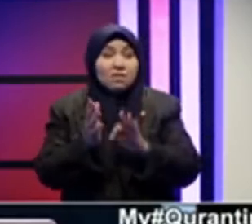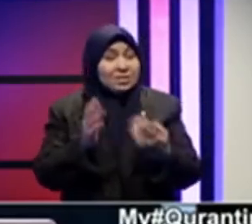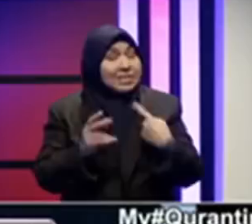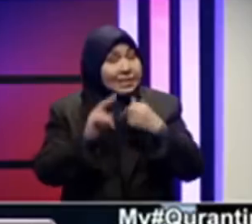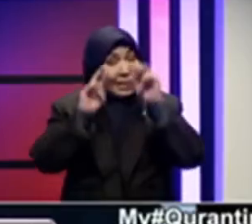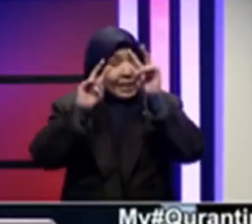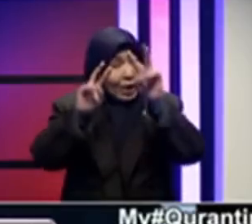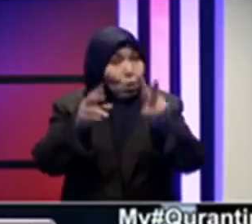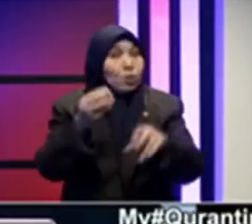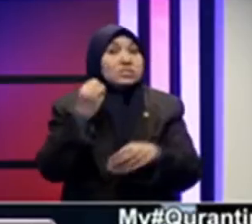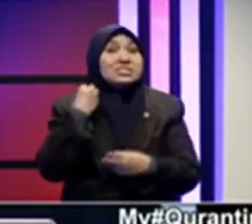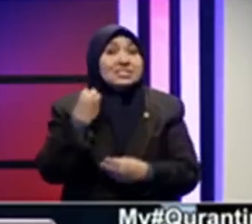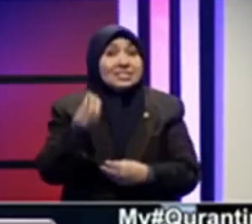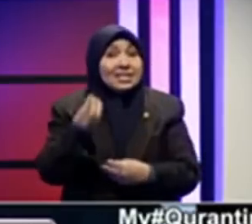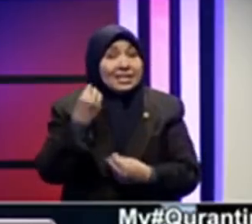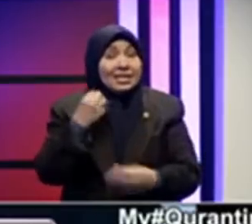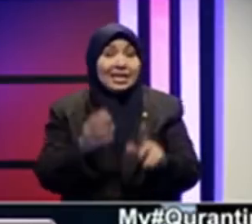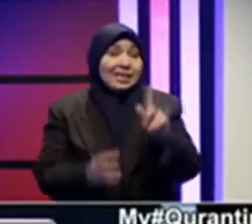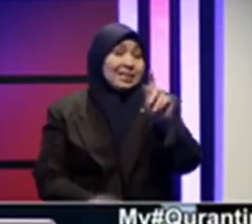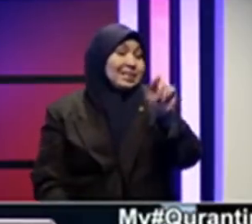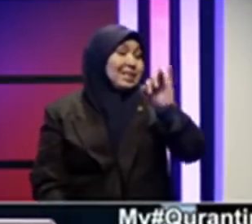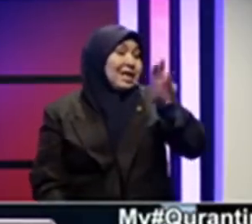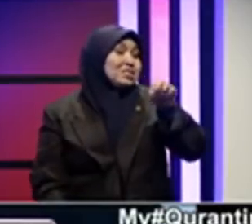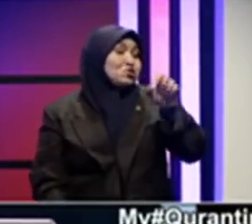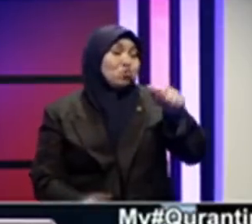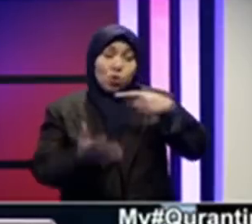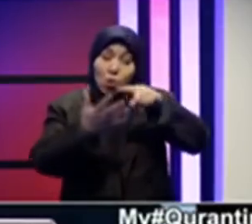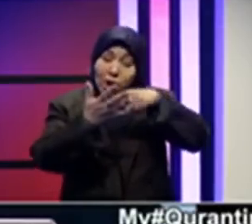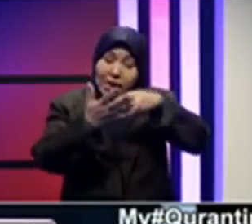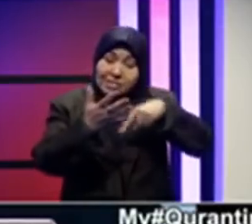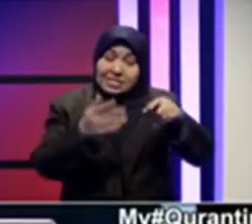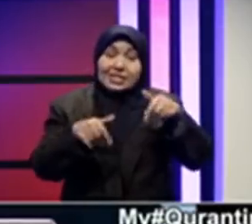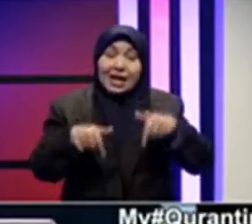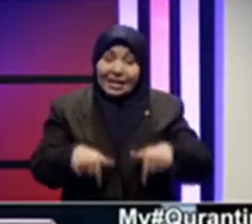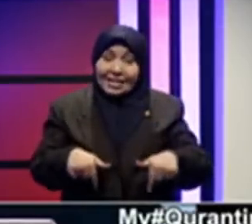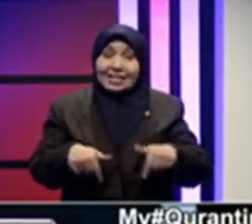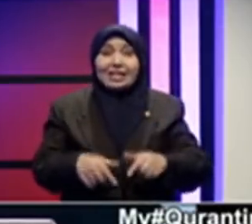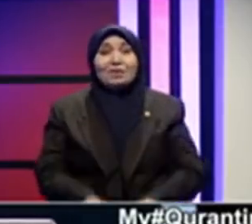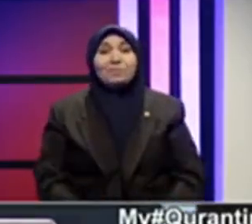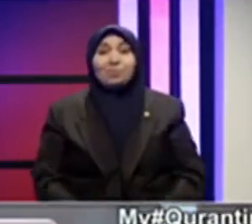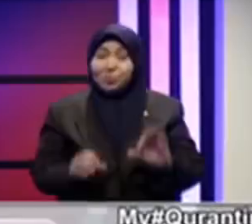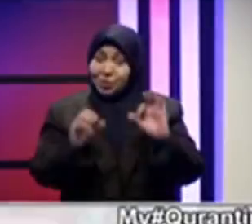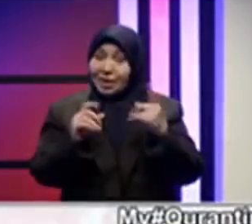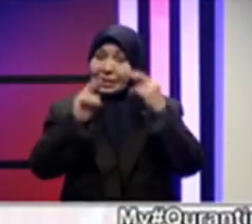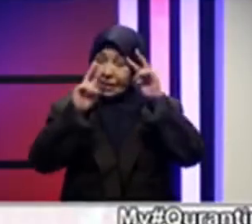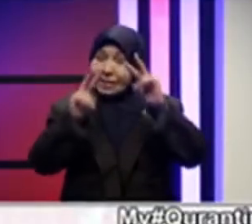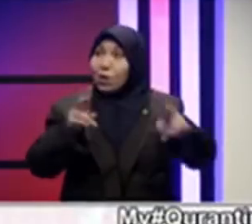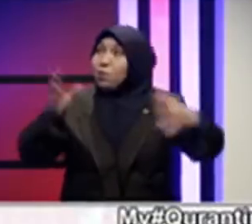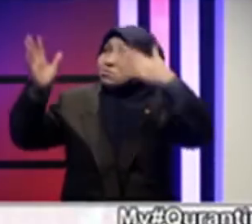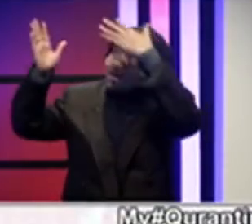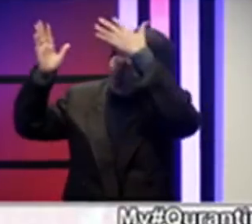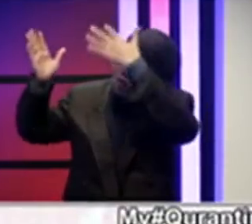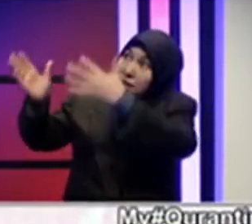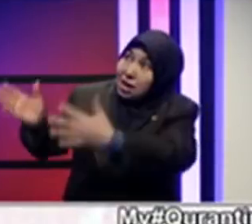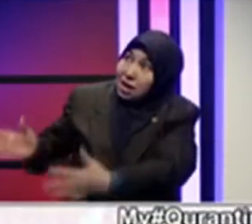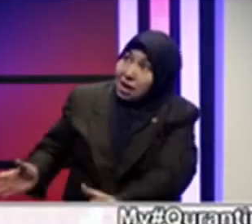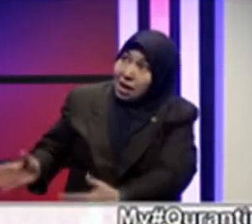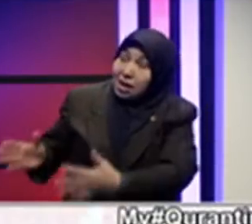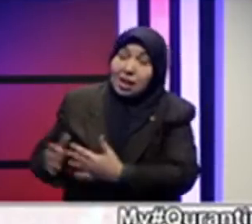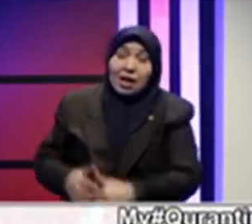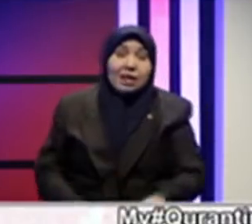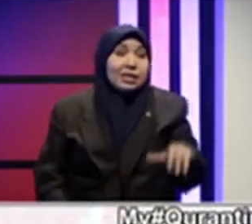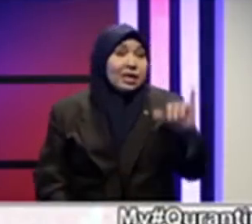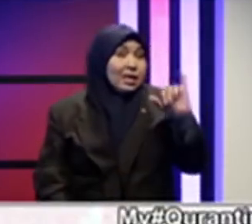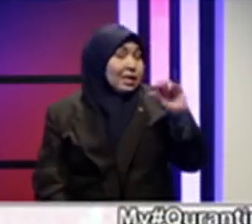sedikit tajwid ulang kaji kita pada hari ini. Baik, kita lihat di slide kita. Inna